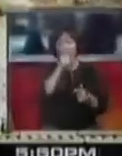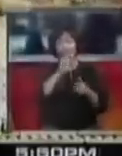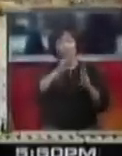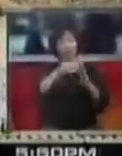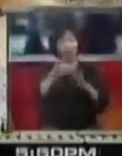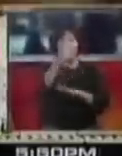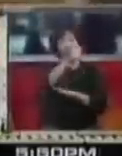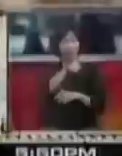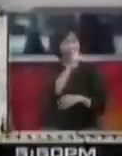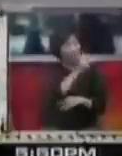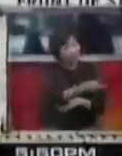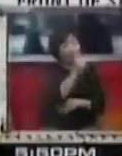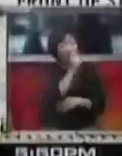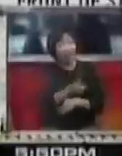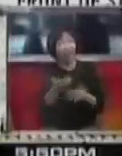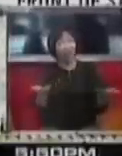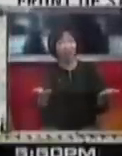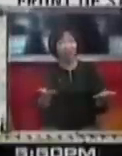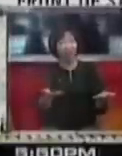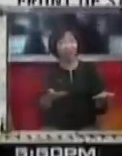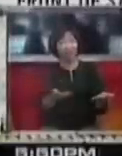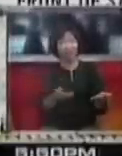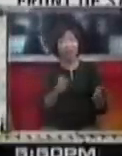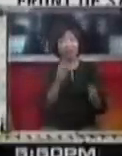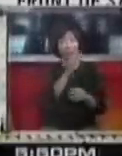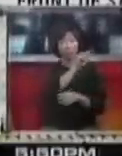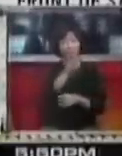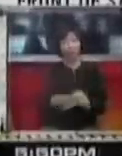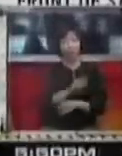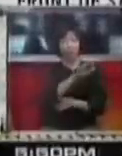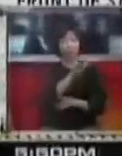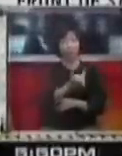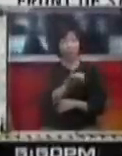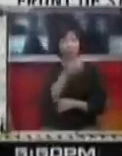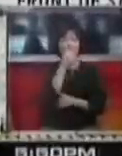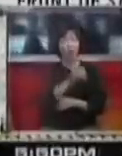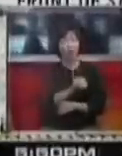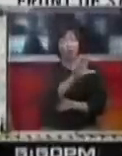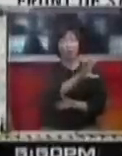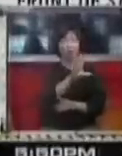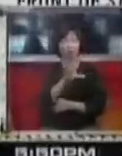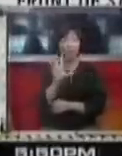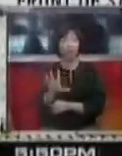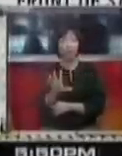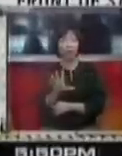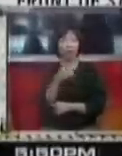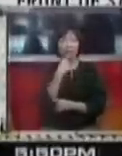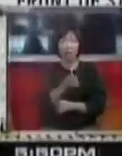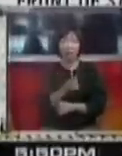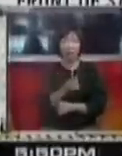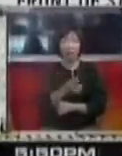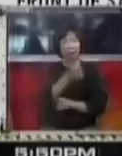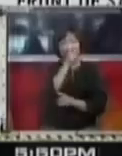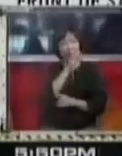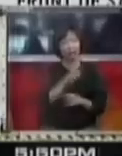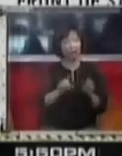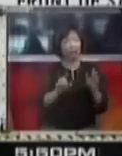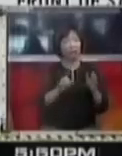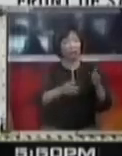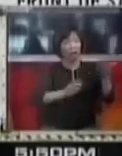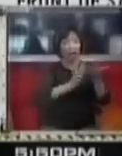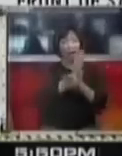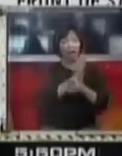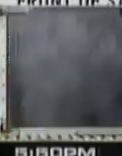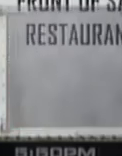inom. Siyempre, pangit din yan. Batay sa Manila City Ordinance 5555, maigpit na ipinagbabawal ang